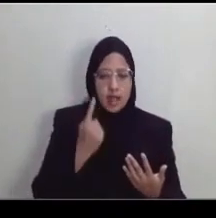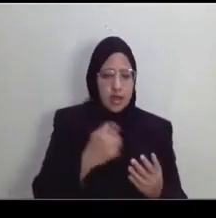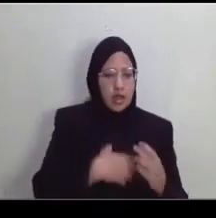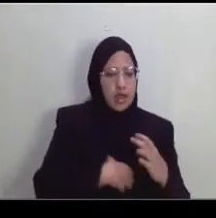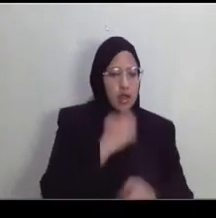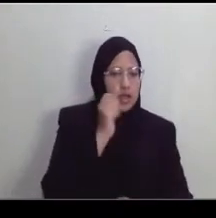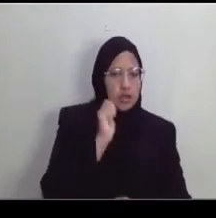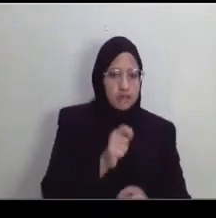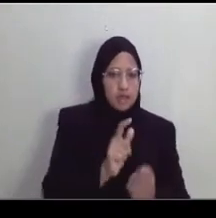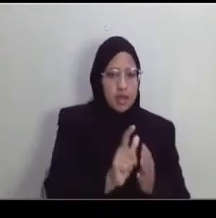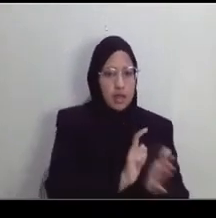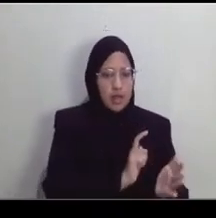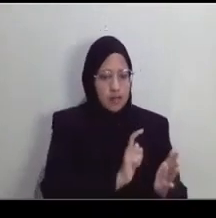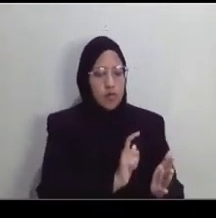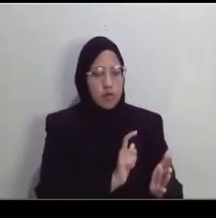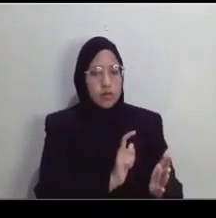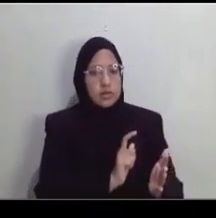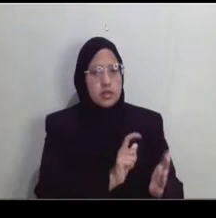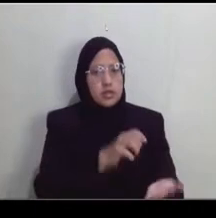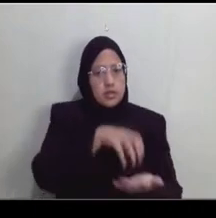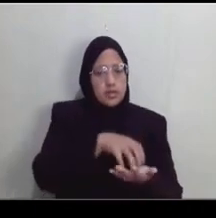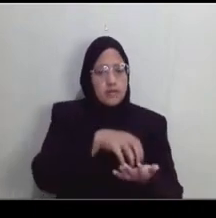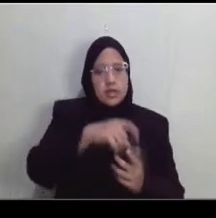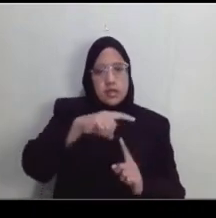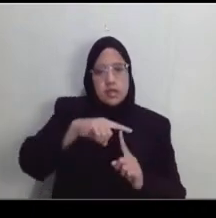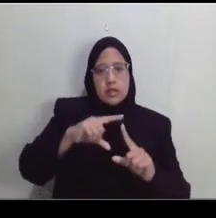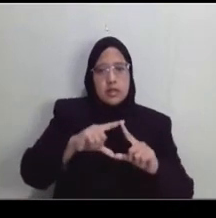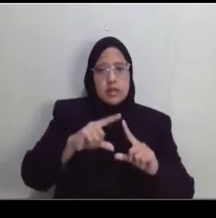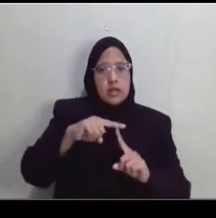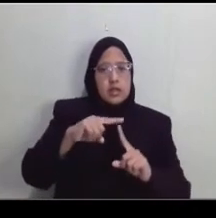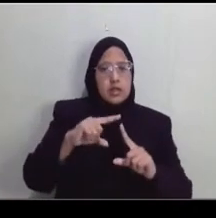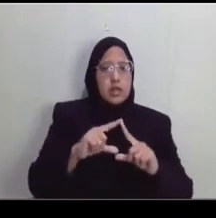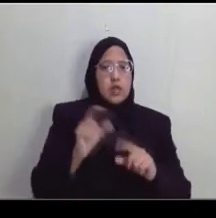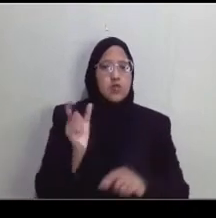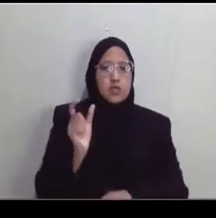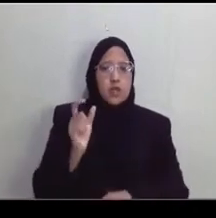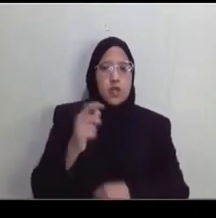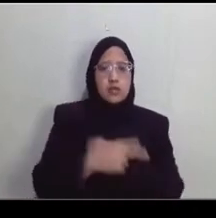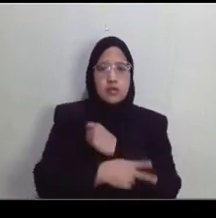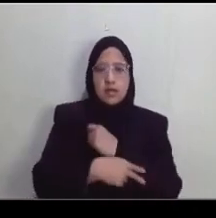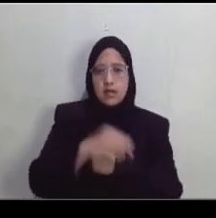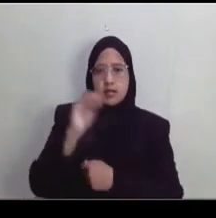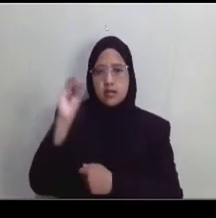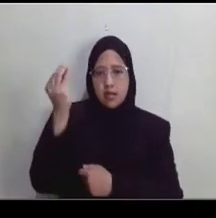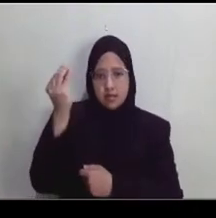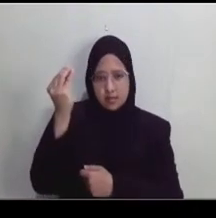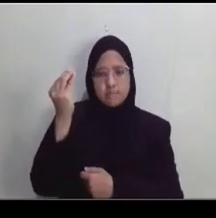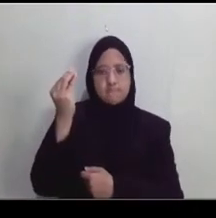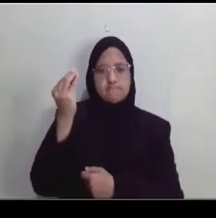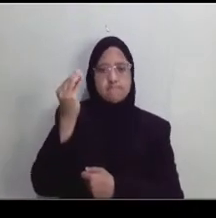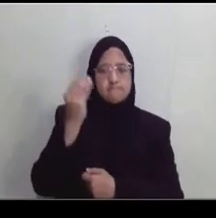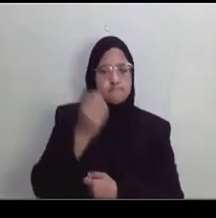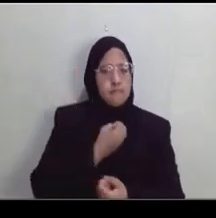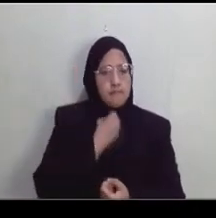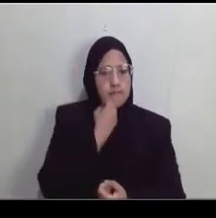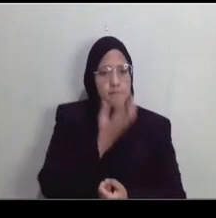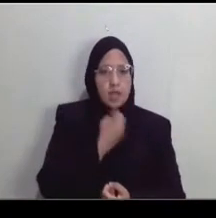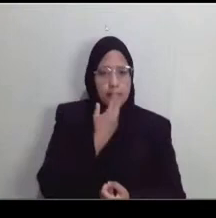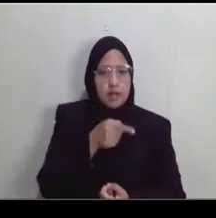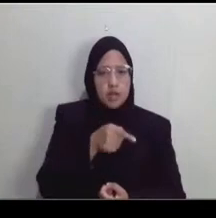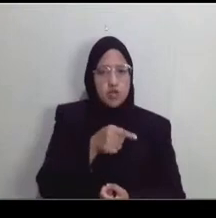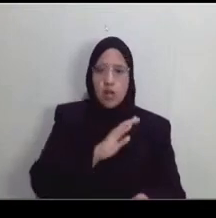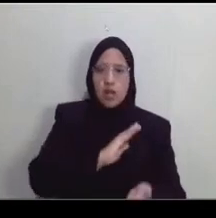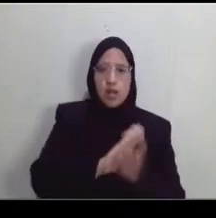ke pengadilan tata usaha negara Jak Jakarta gugatan dimaksud secara langsung maupun tidak langsung merupakan dampak